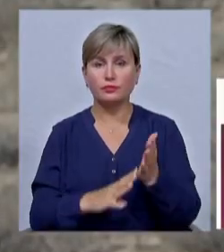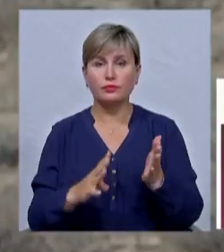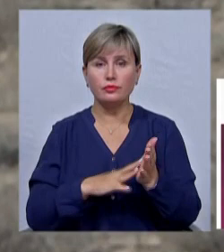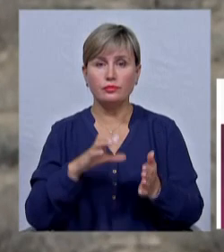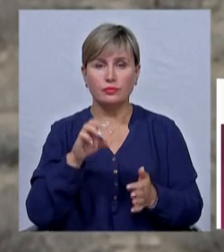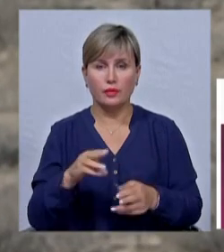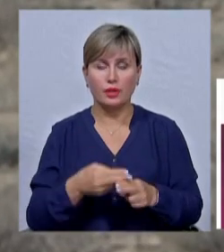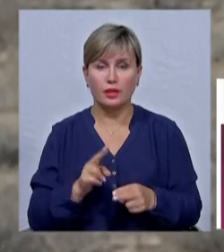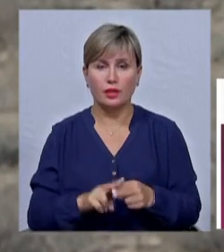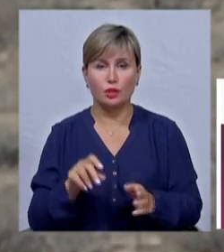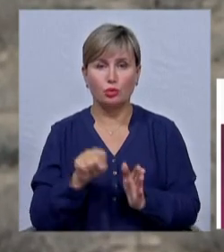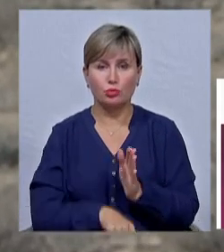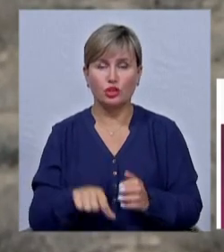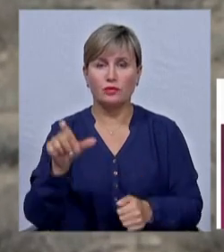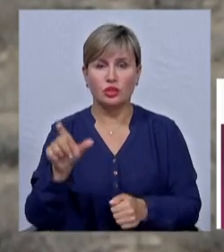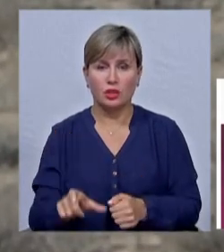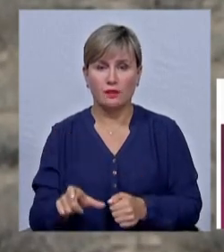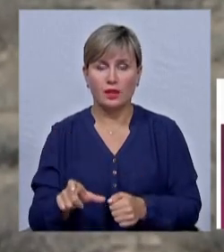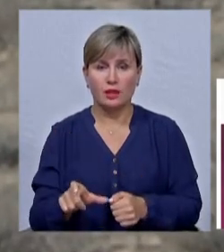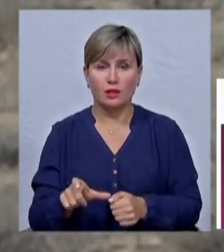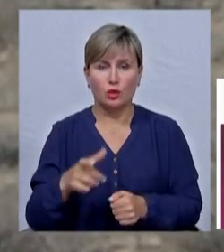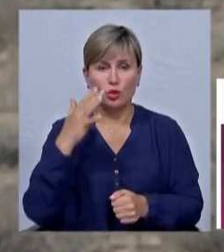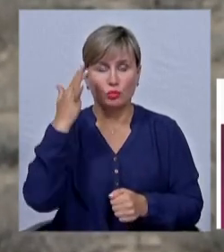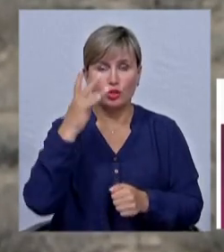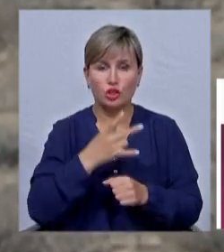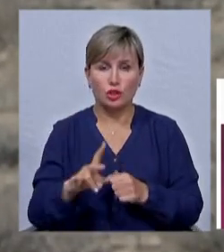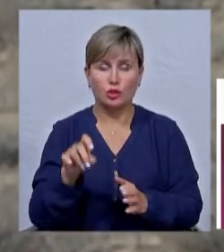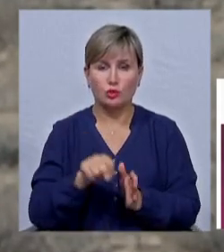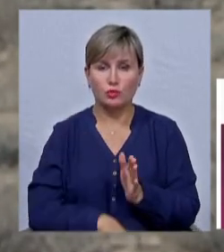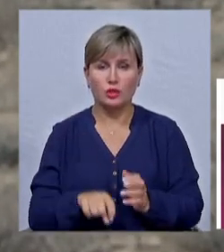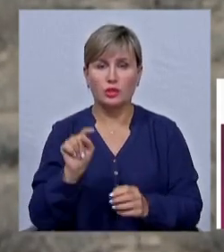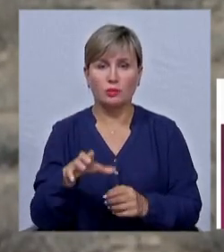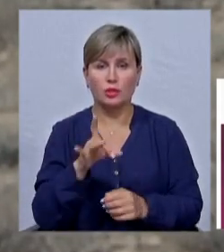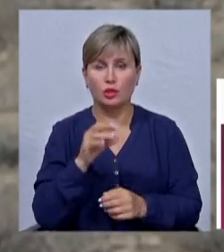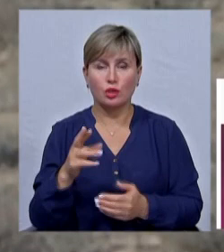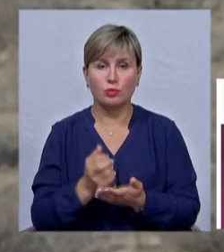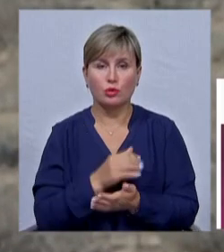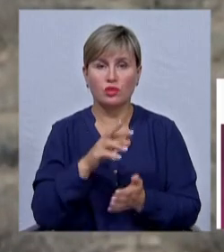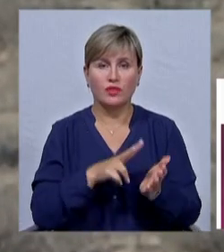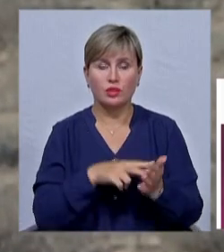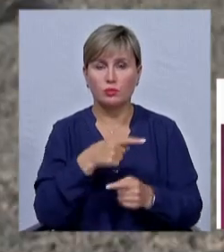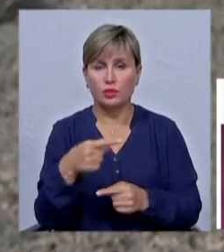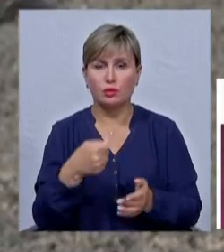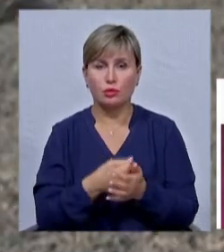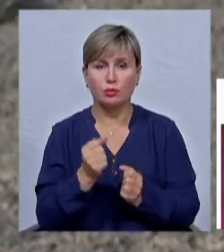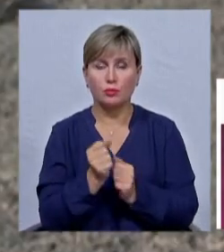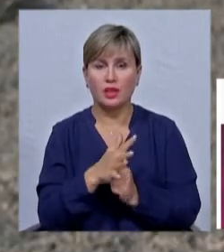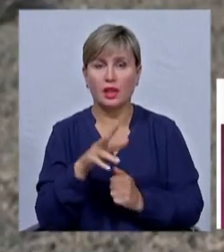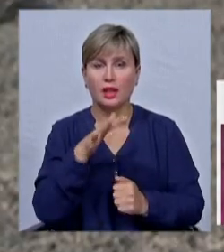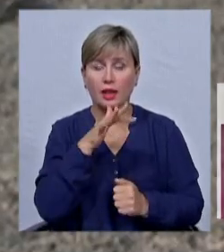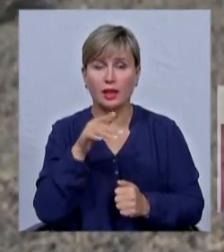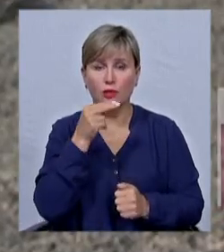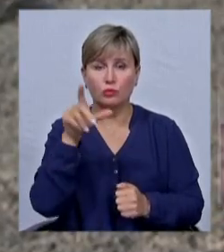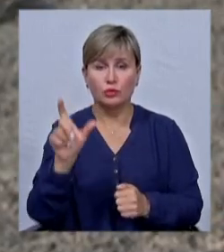это убийство человека умышленное убийство человека там срок получается от 8 до 15 лет ребекка фон